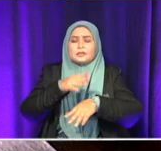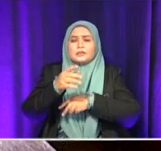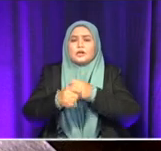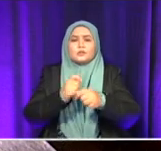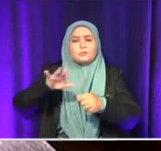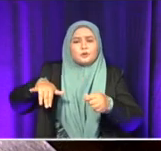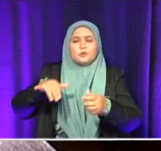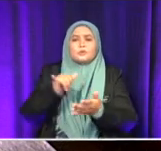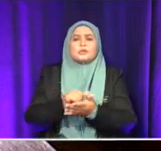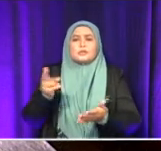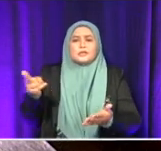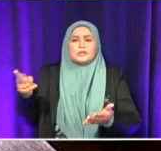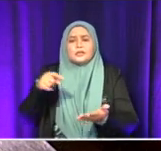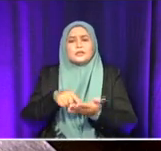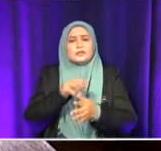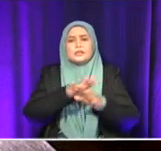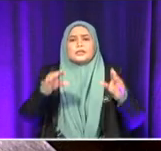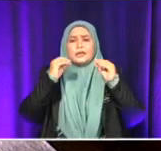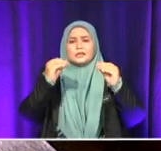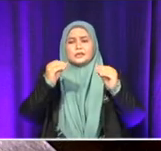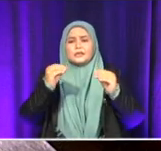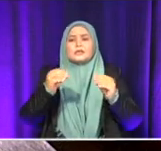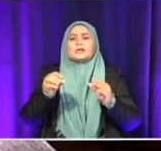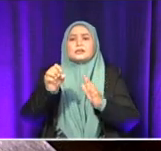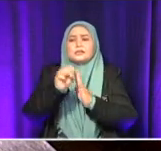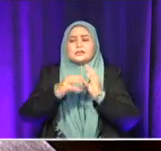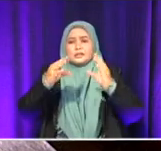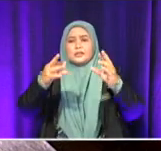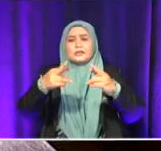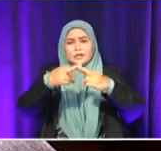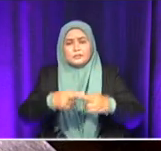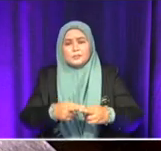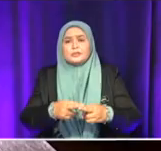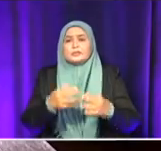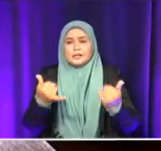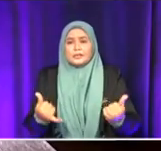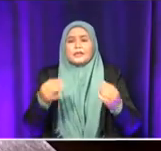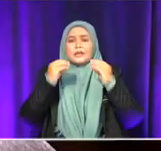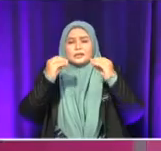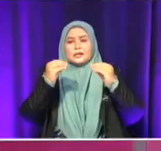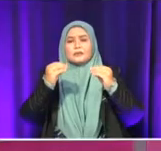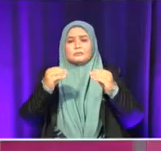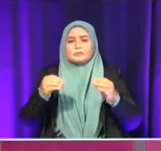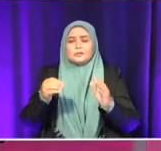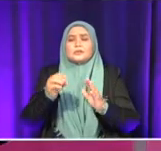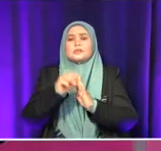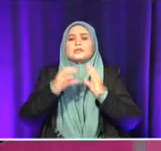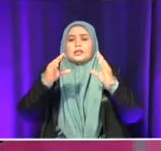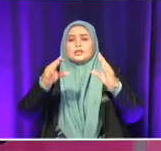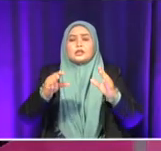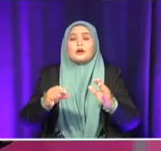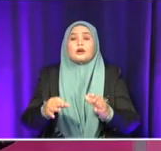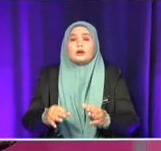mata pelajaran sejarah ini tidak diajar secara formal dan sekarang mata pelajaran sejarah ini di Aceh secara formal